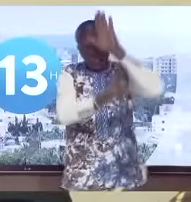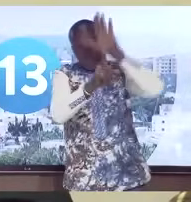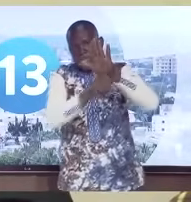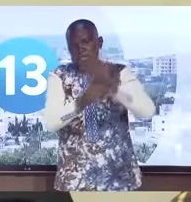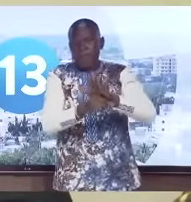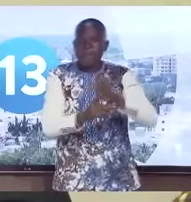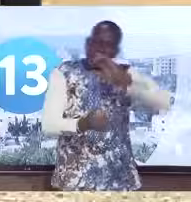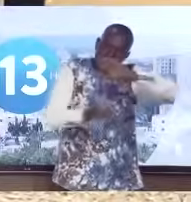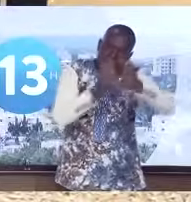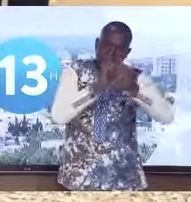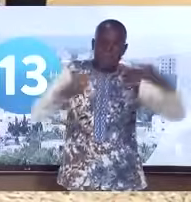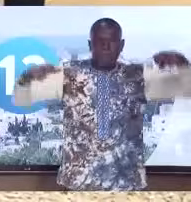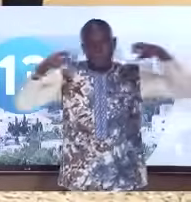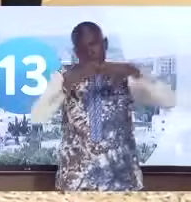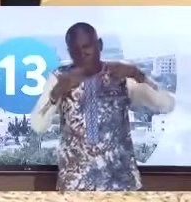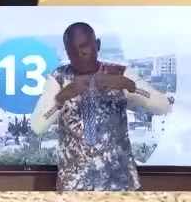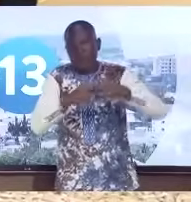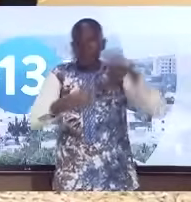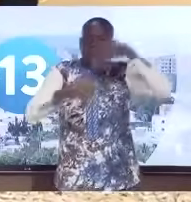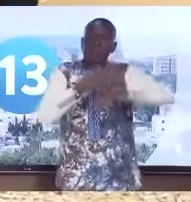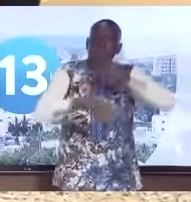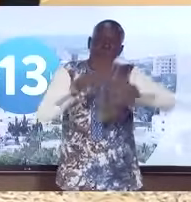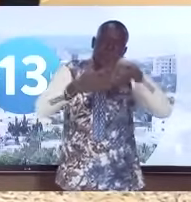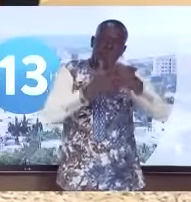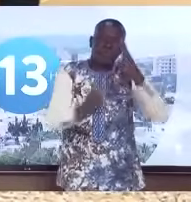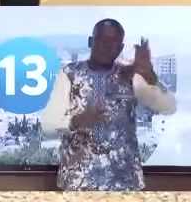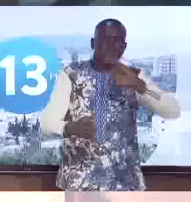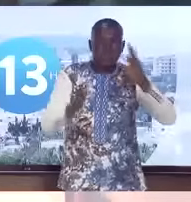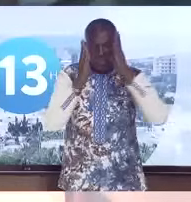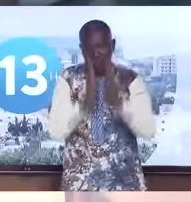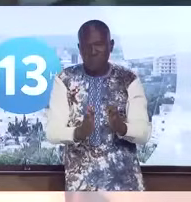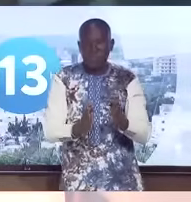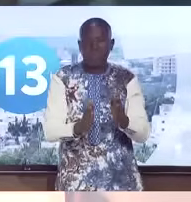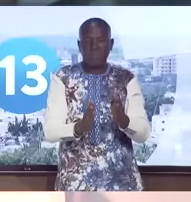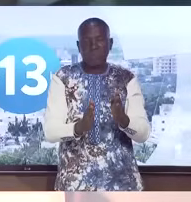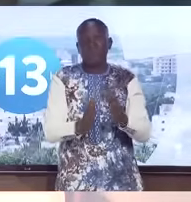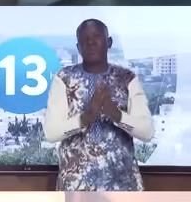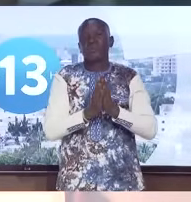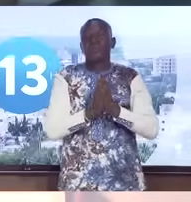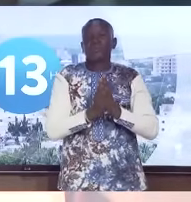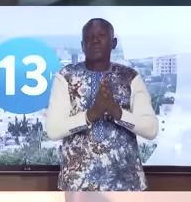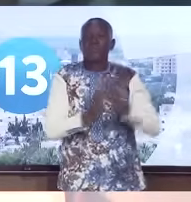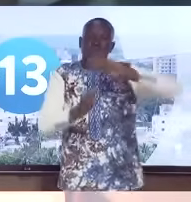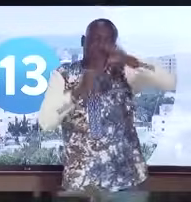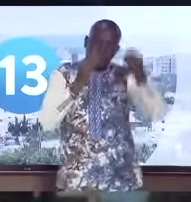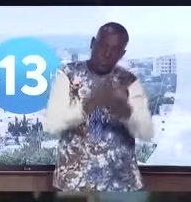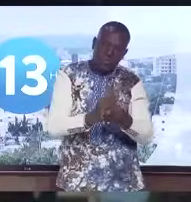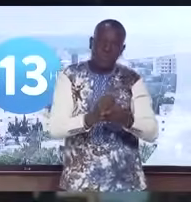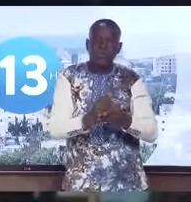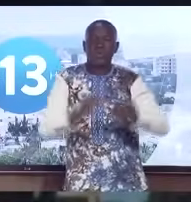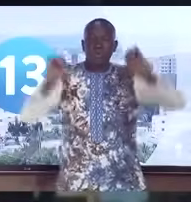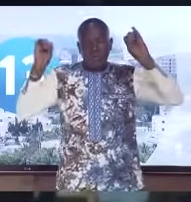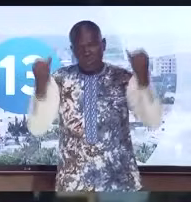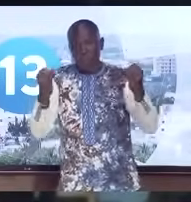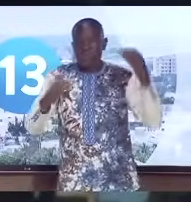un accès à l'électricité à tous les Burkinabés. Et le point à présent sur le déroulement